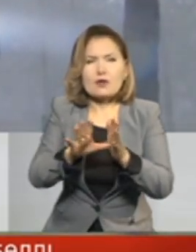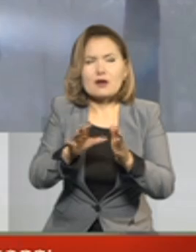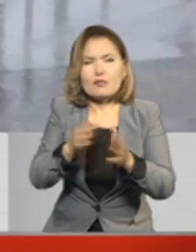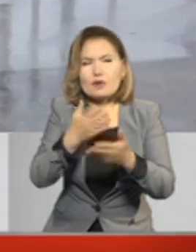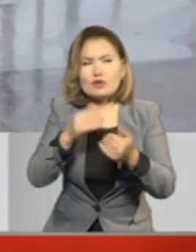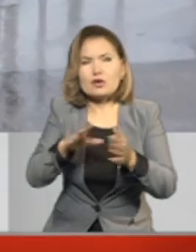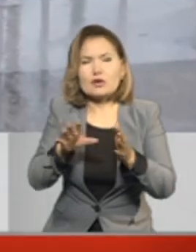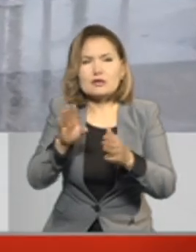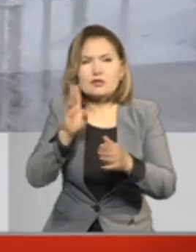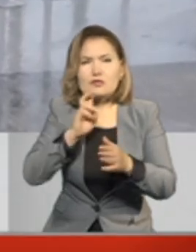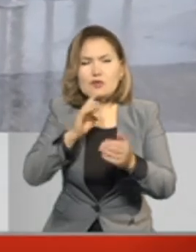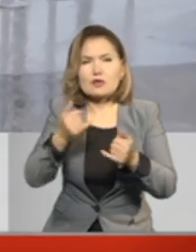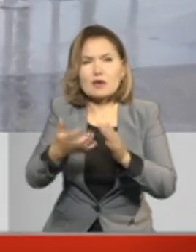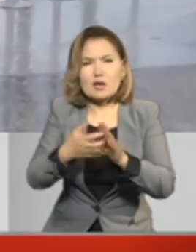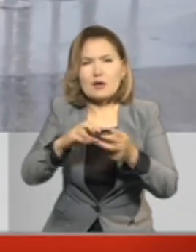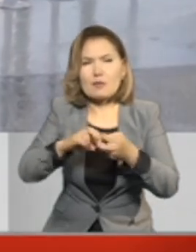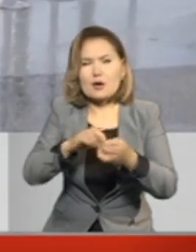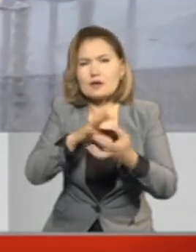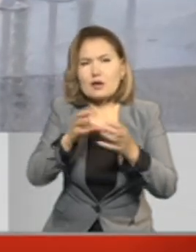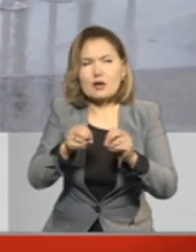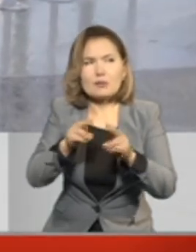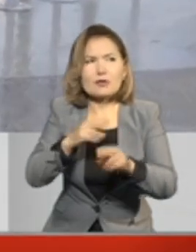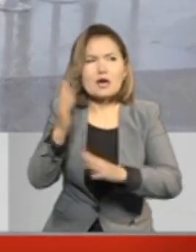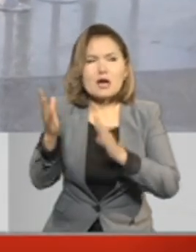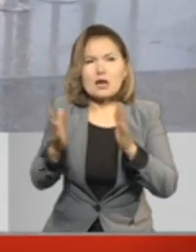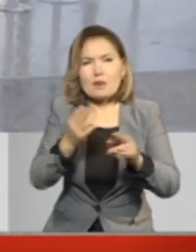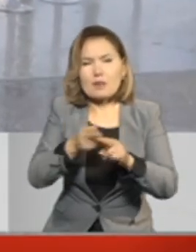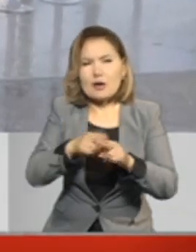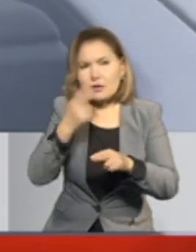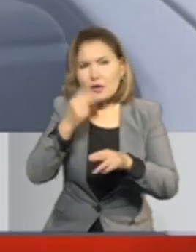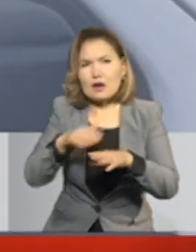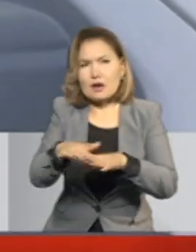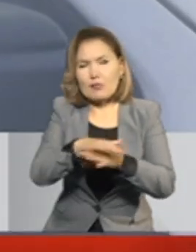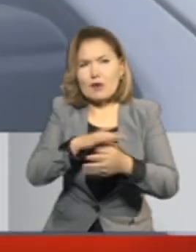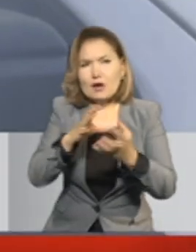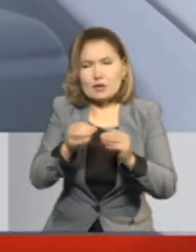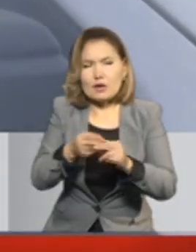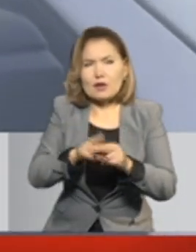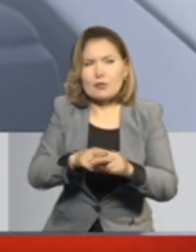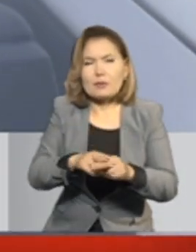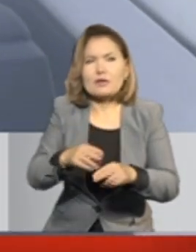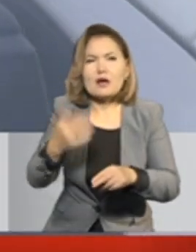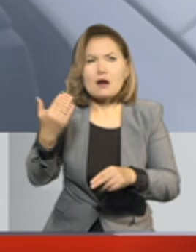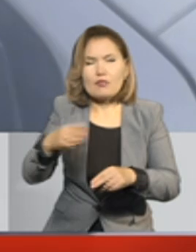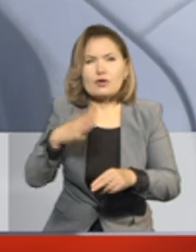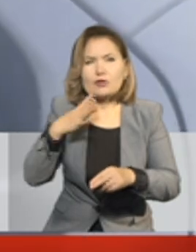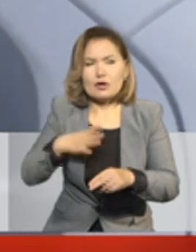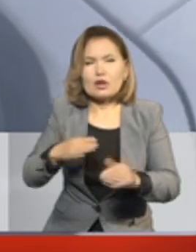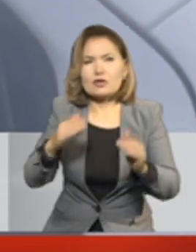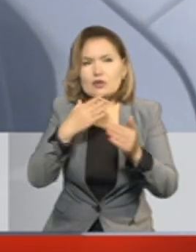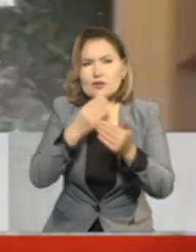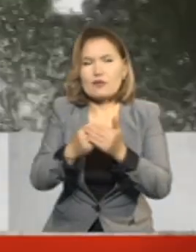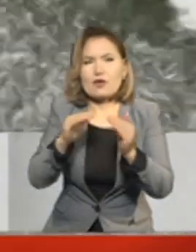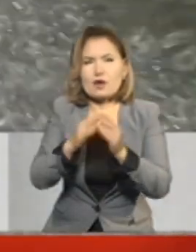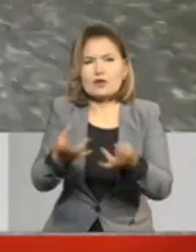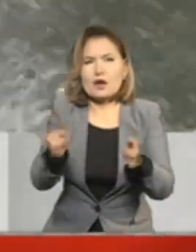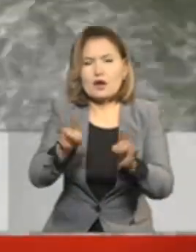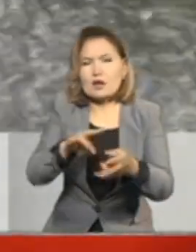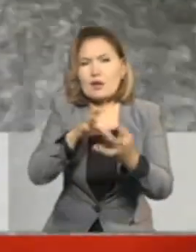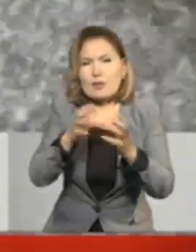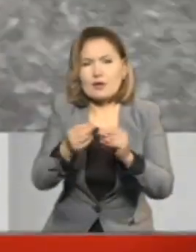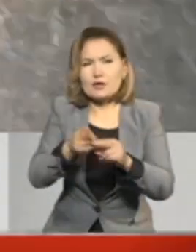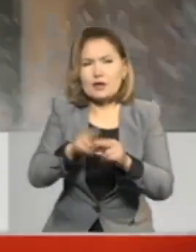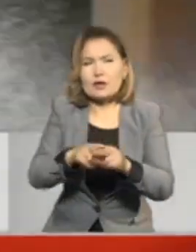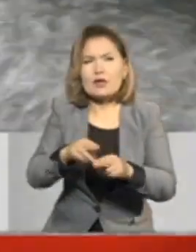себеп болса, екінші жағынан дауылға әбден еті үйреніп кеткен кейбір тұрғындар бұл жолда тәуекелге барып үйлерінде қалып қойған. Шұғаның